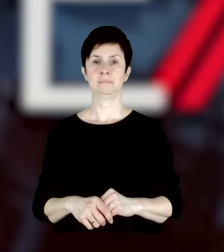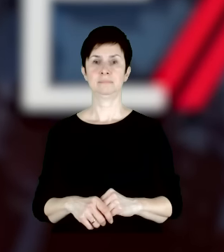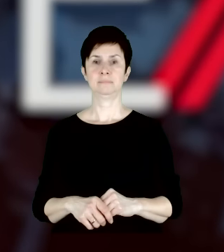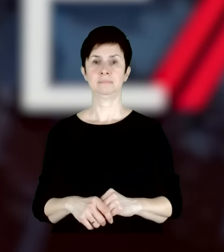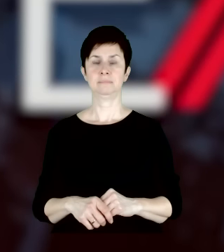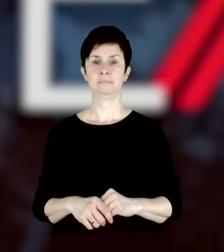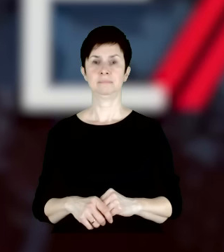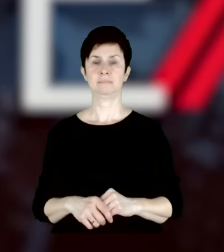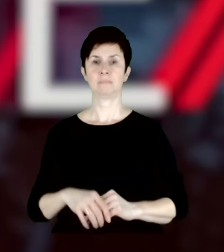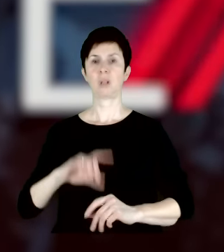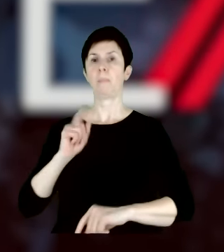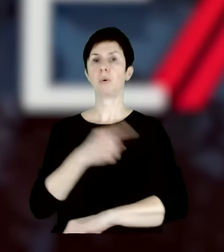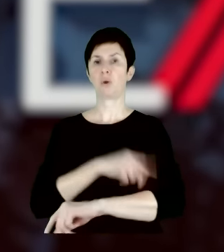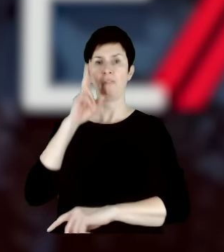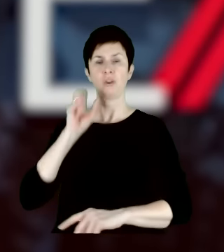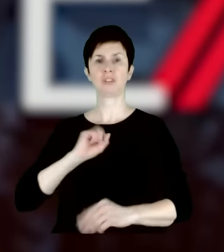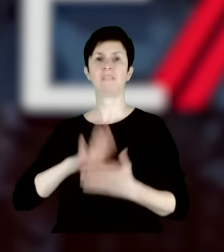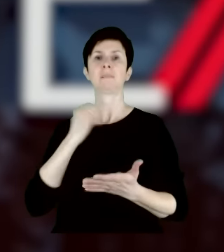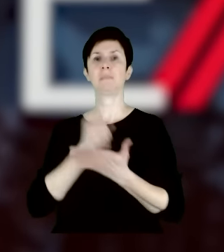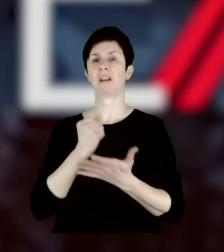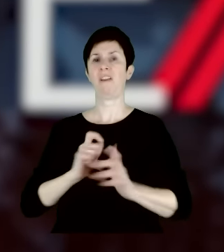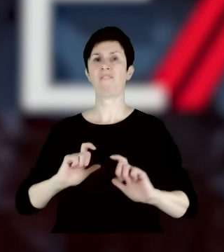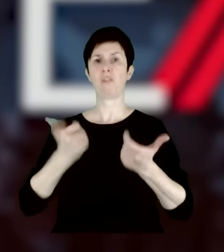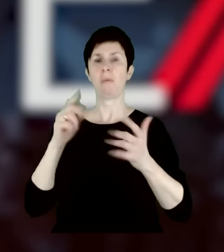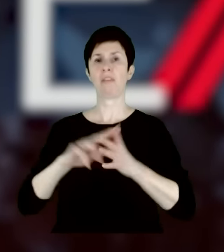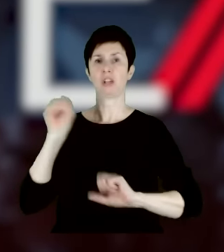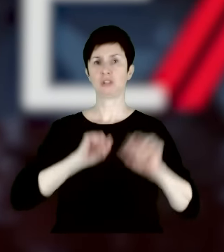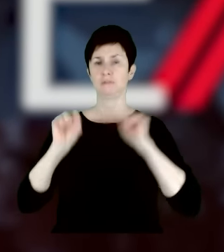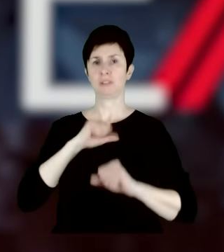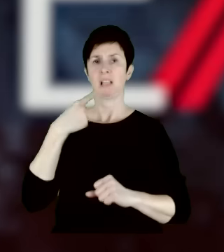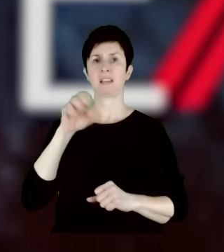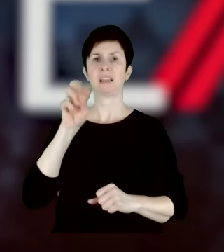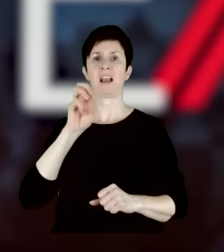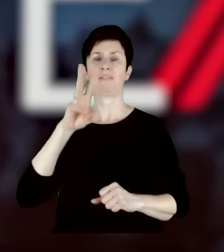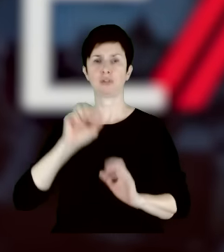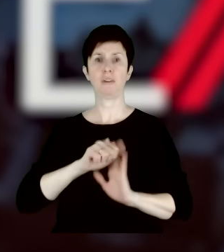Postępowanie prokuratury wojskowej w sprawie wypadku na poligonie w Drawsku Pomorskim. Przypominamy,